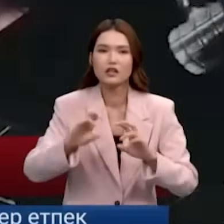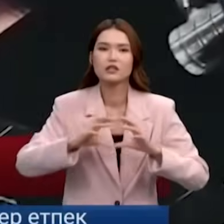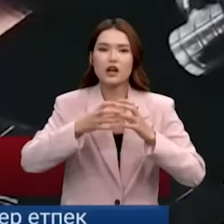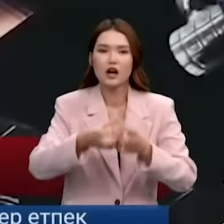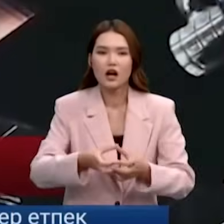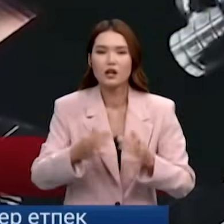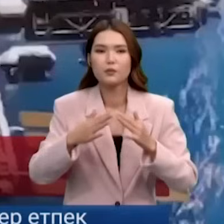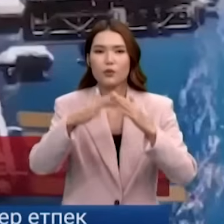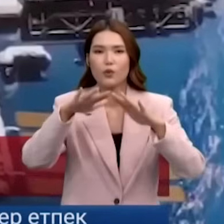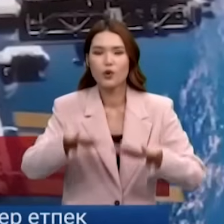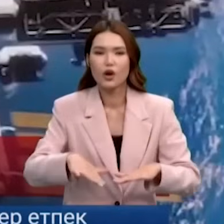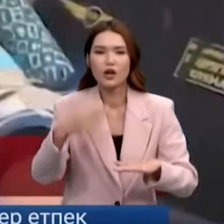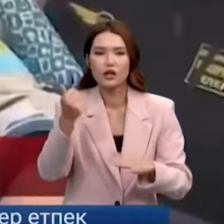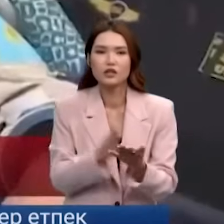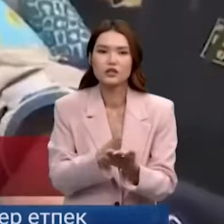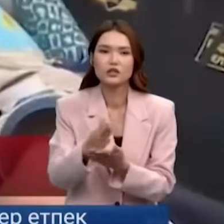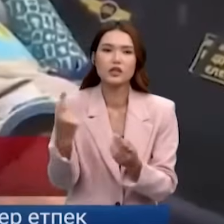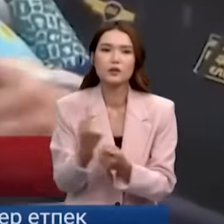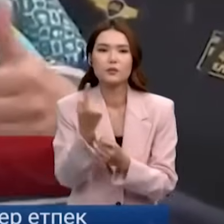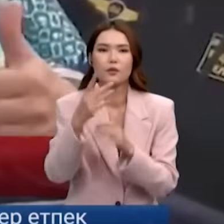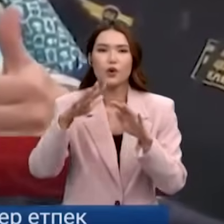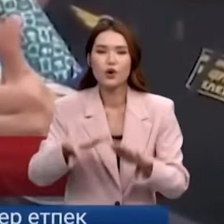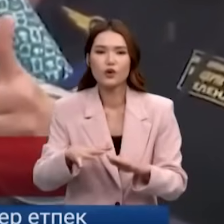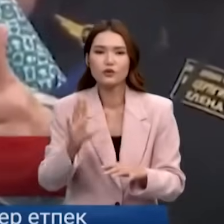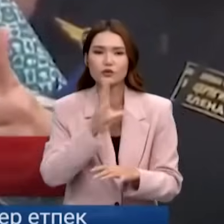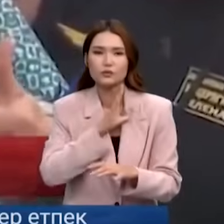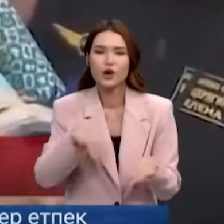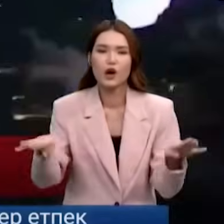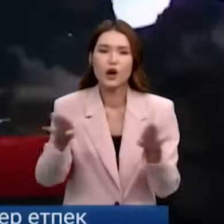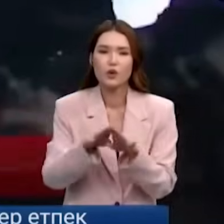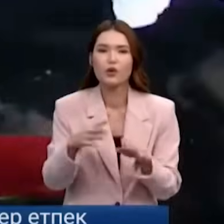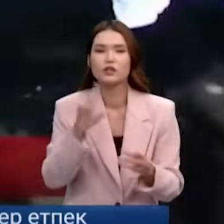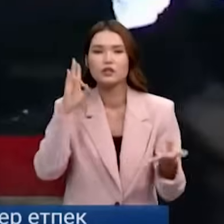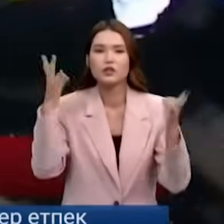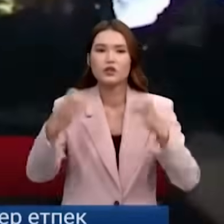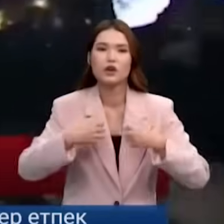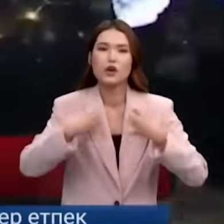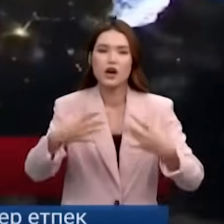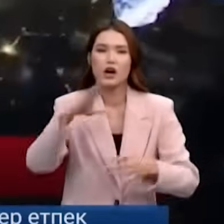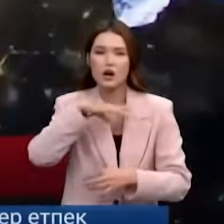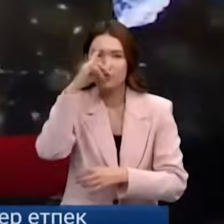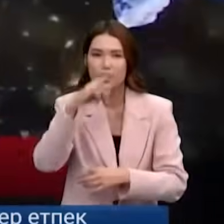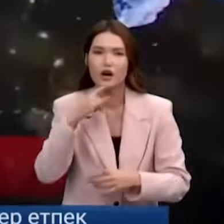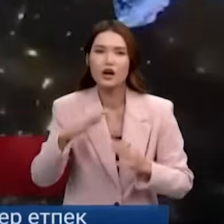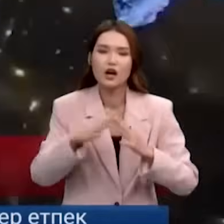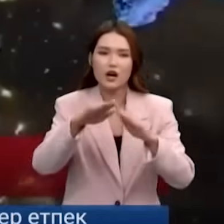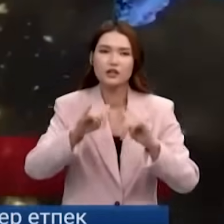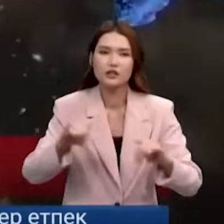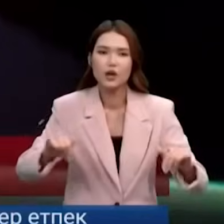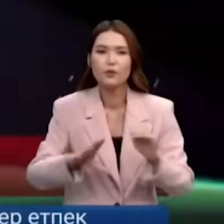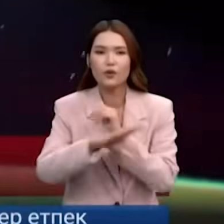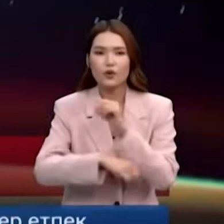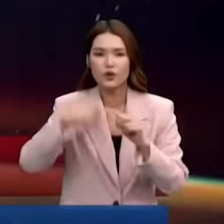экипаж құрамында ғарышта бағындырған тұңғыш ғарышкер ұшқыш болды. Осылайша дүркіреп тұрған Қазақстанды ғарыш саласының даму қарқыны соңғы